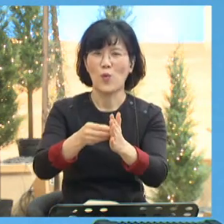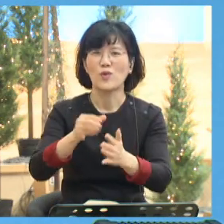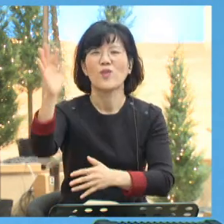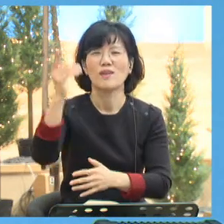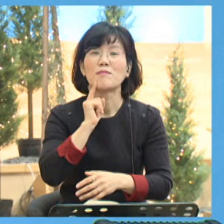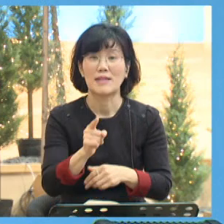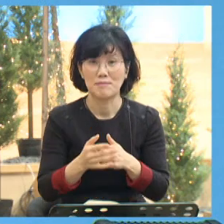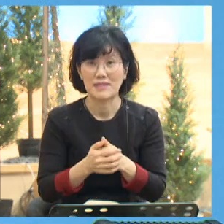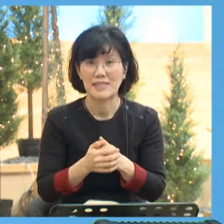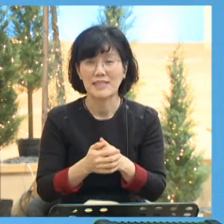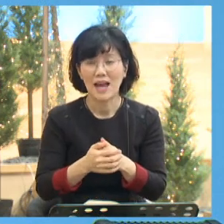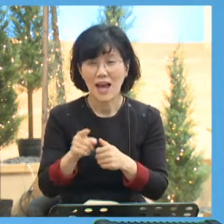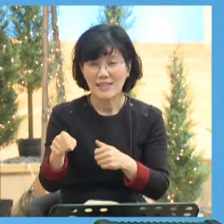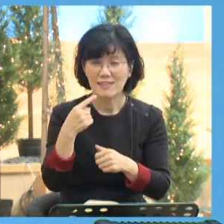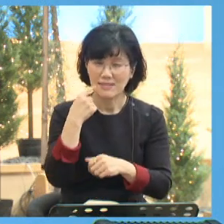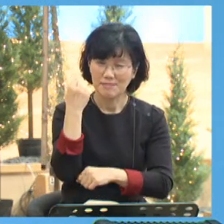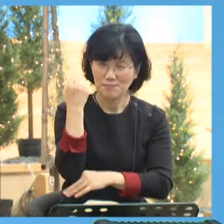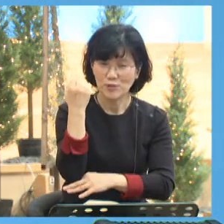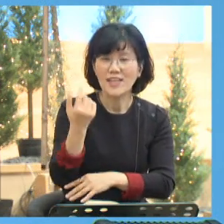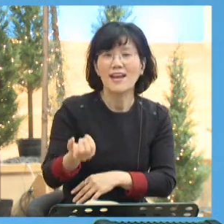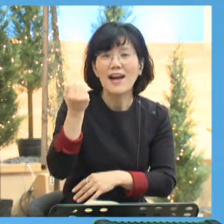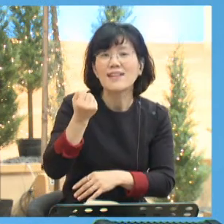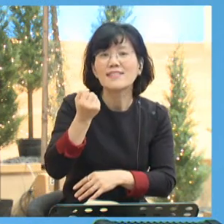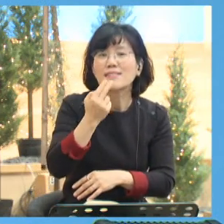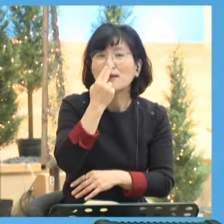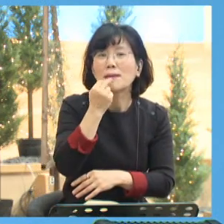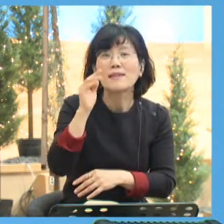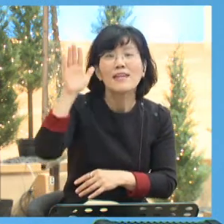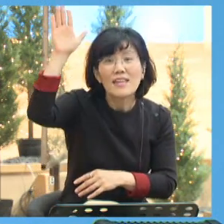되요 그런데 있음 뿌리를 가진 이 히틀러가